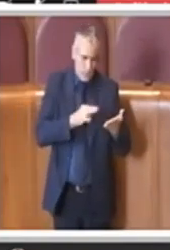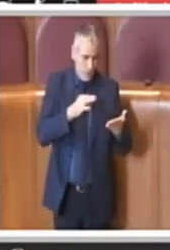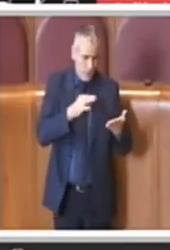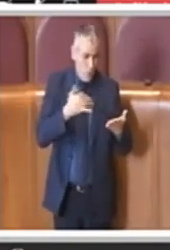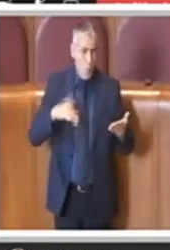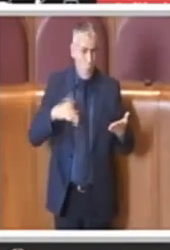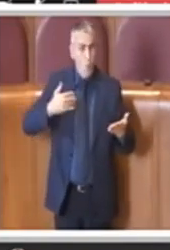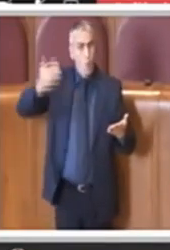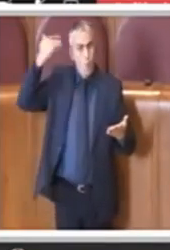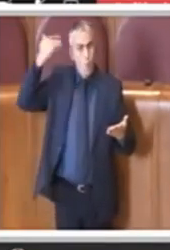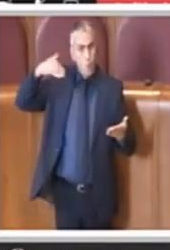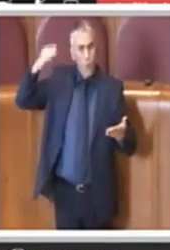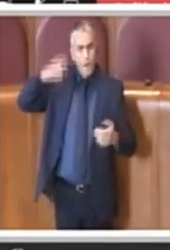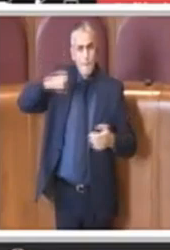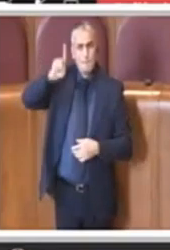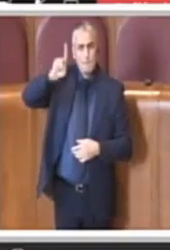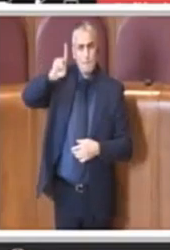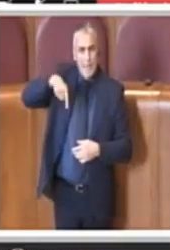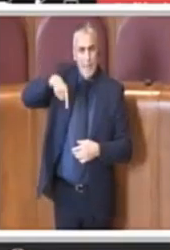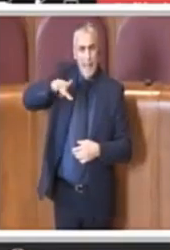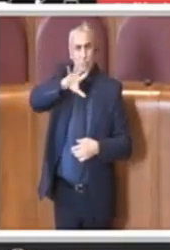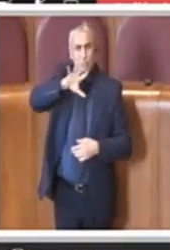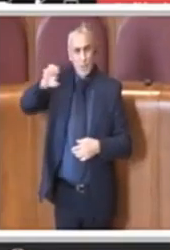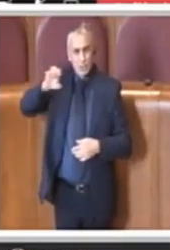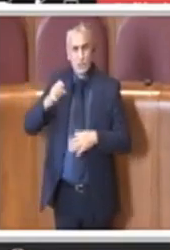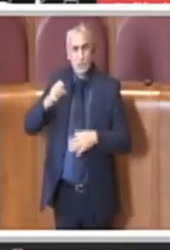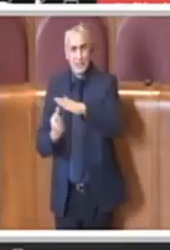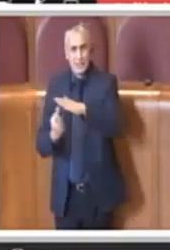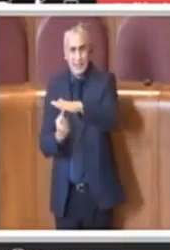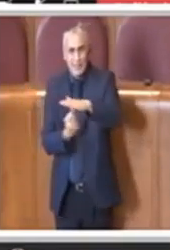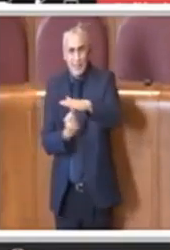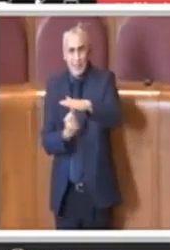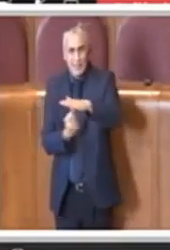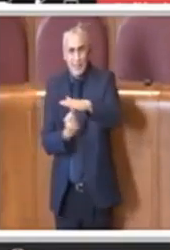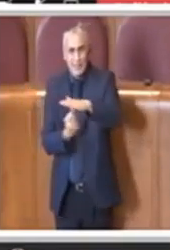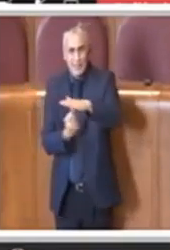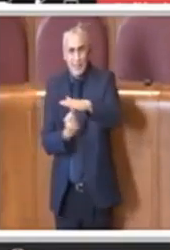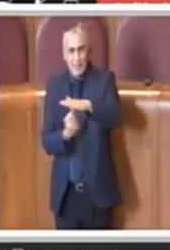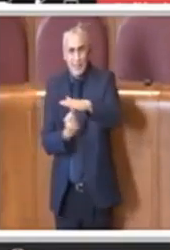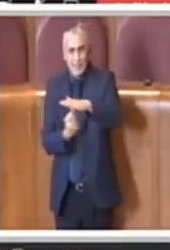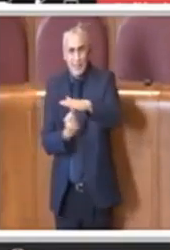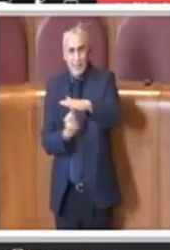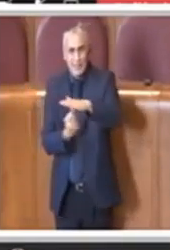di grandissimo pregio, insomma, ecco, con 1500 dipendenti. Oggi purtroppo viviamo un momento di crisi.